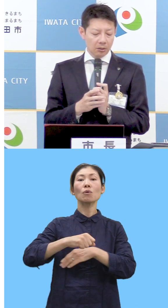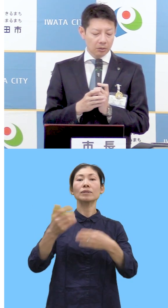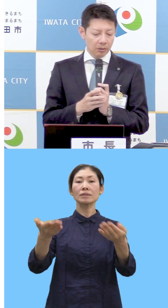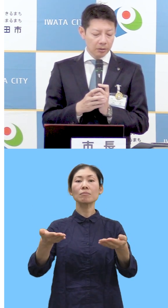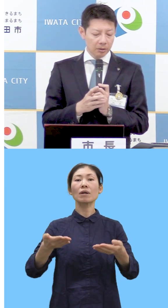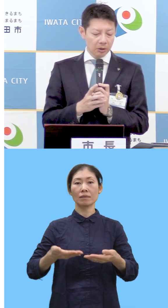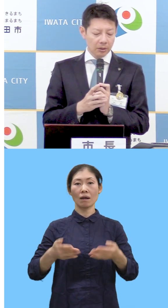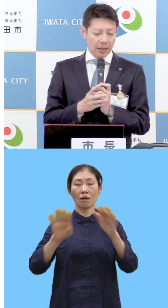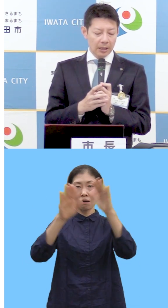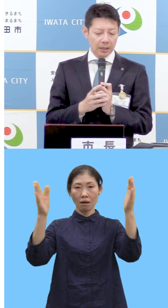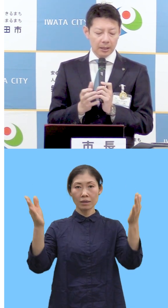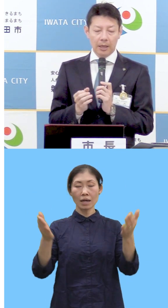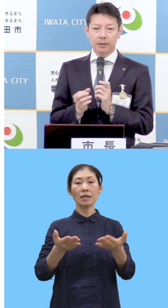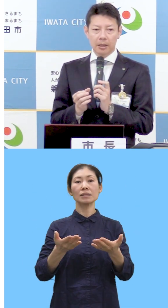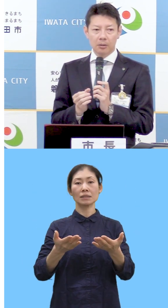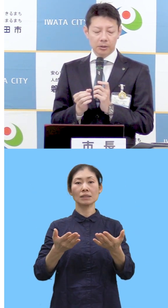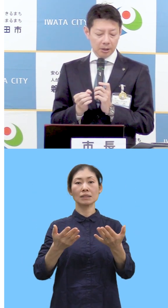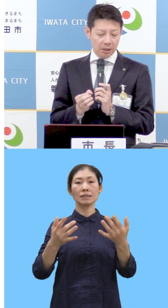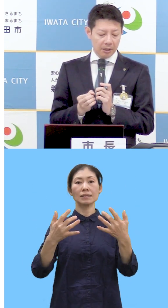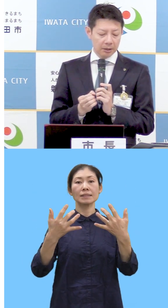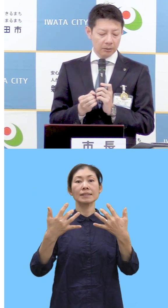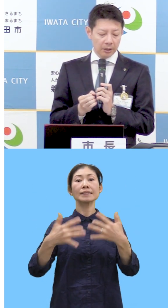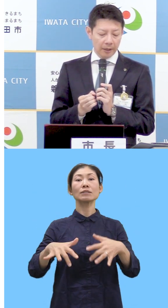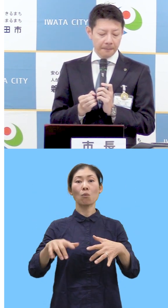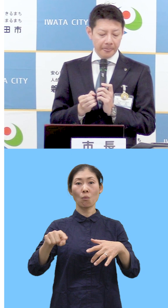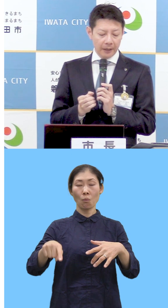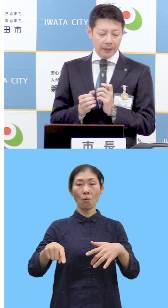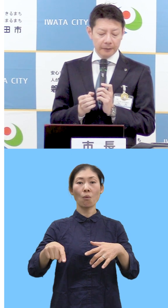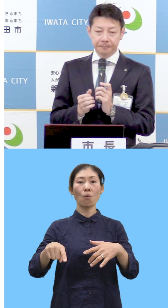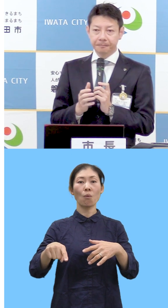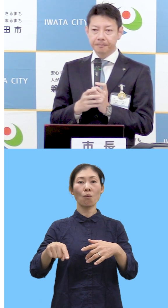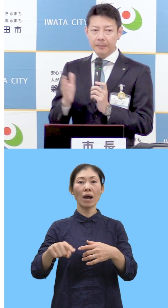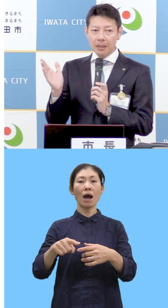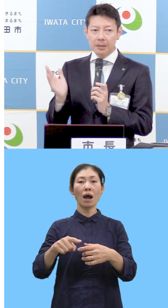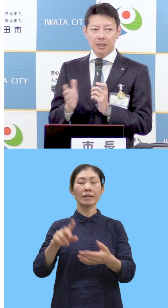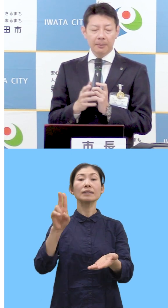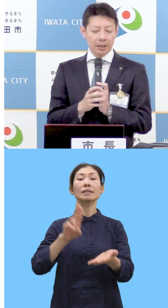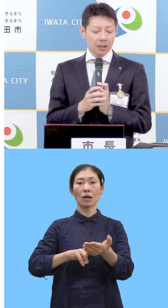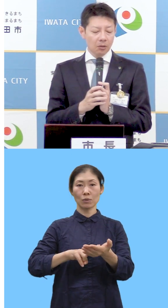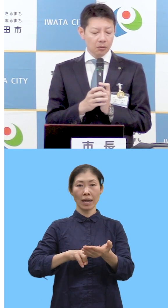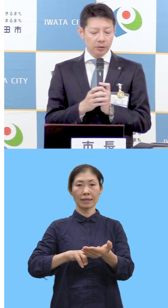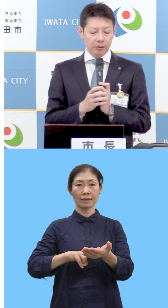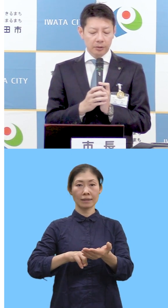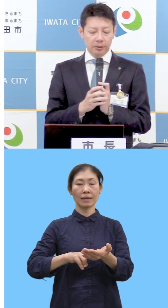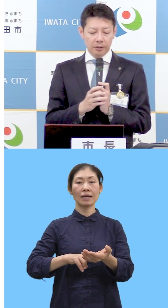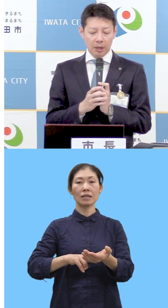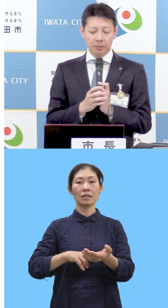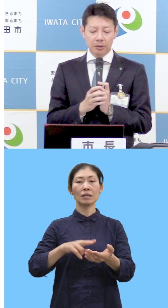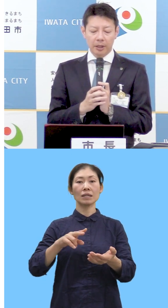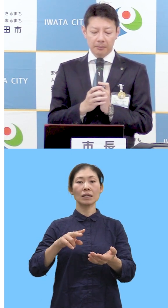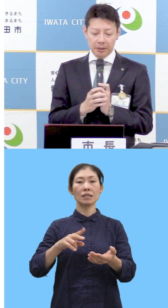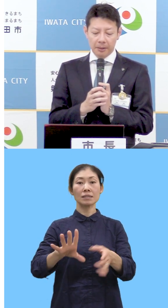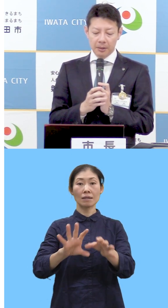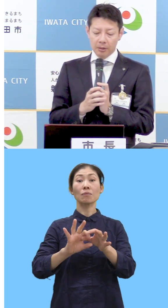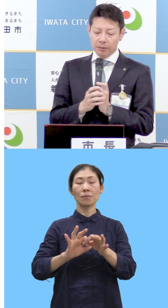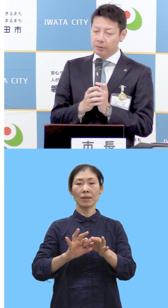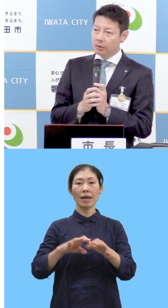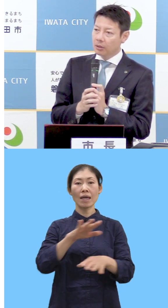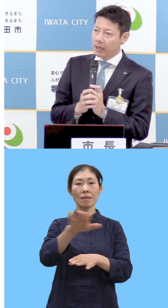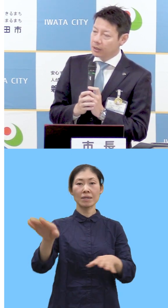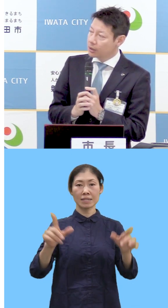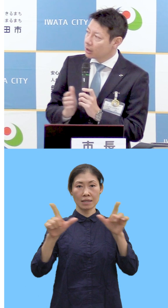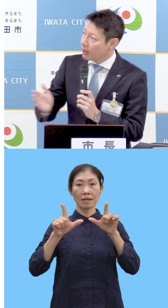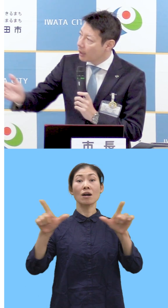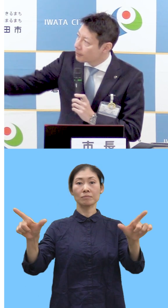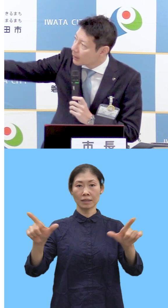しい機能というものが確定をしてきましたので、皆様に報告する運びとなりました。運